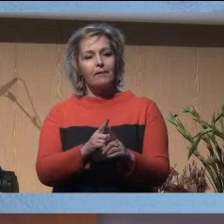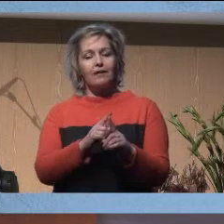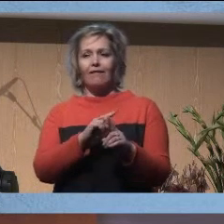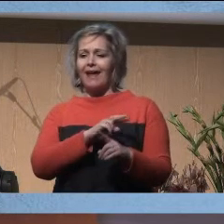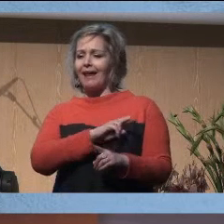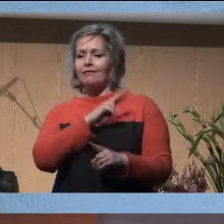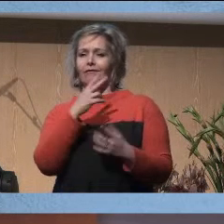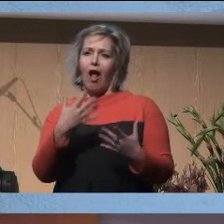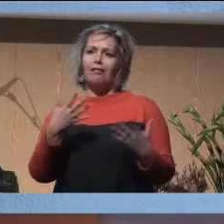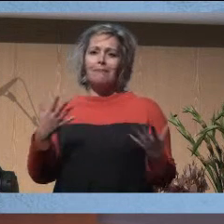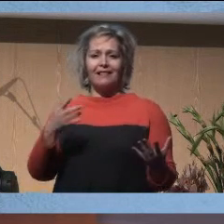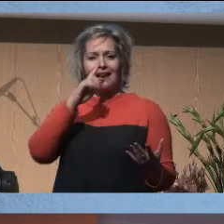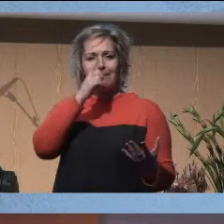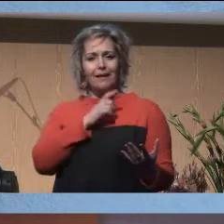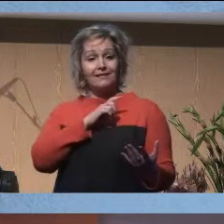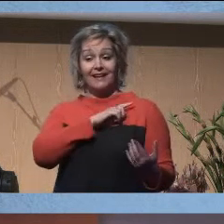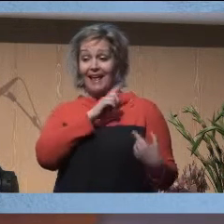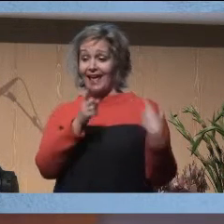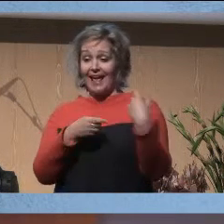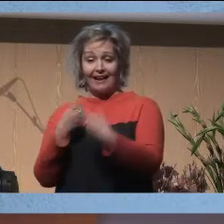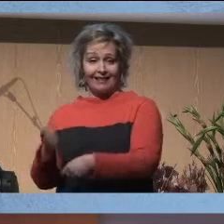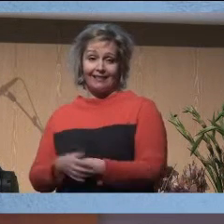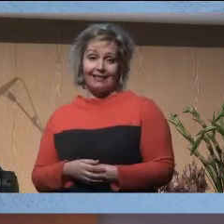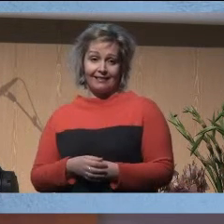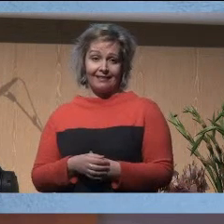helt alminnelige mennesker hele tiden.